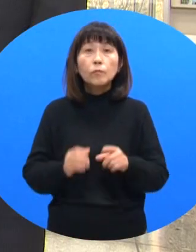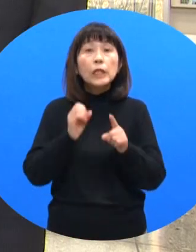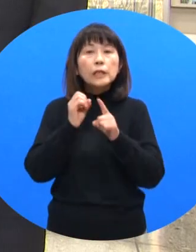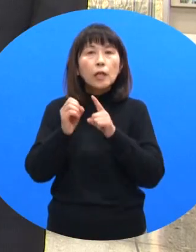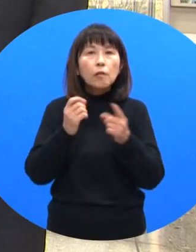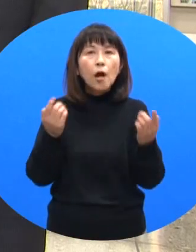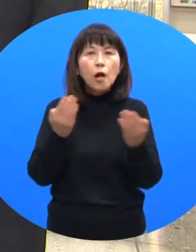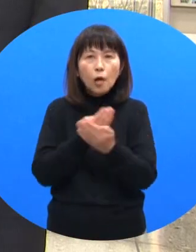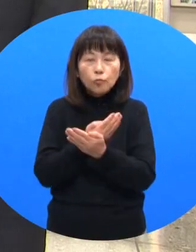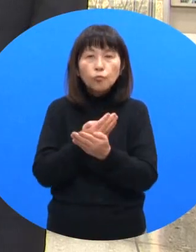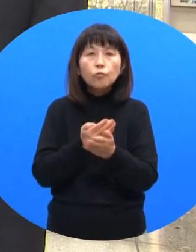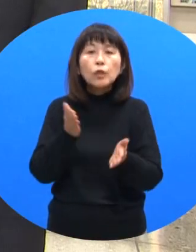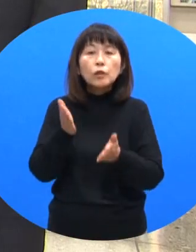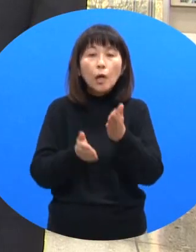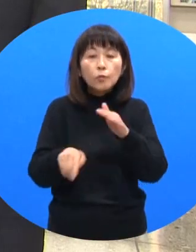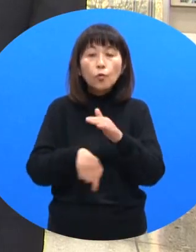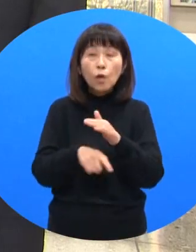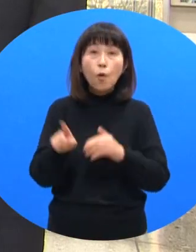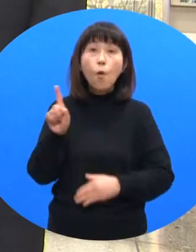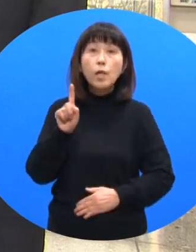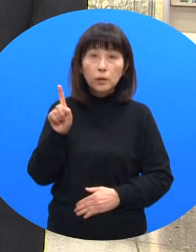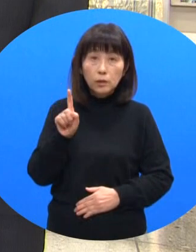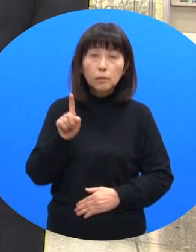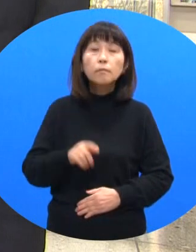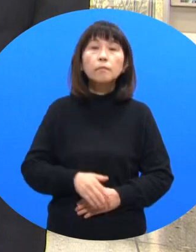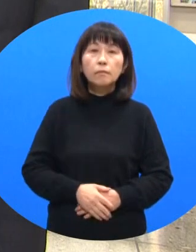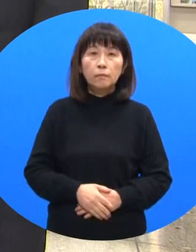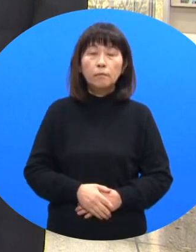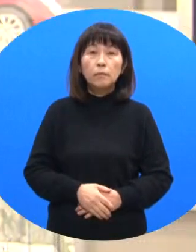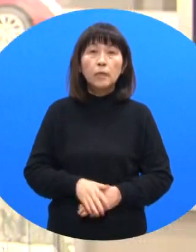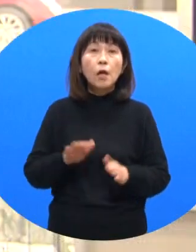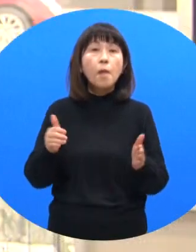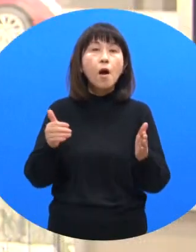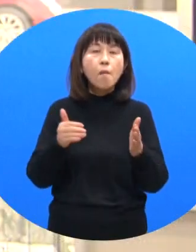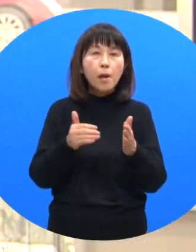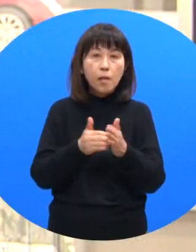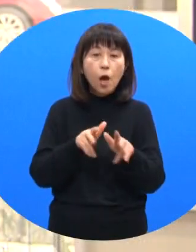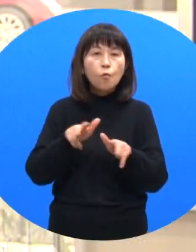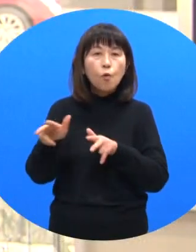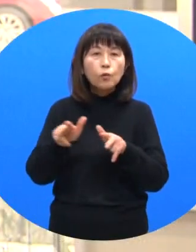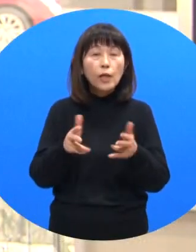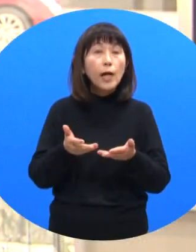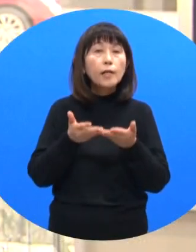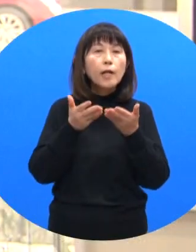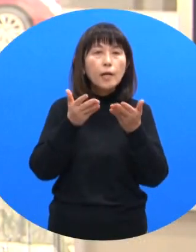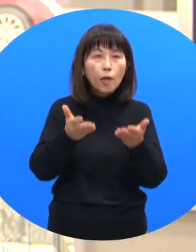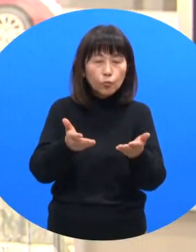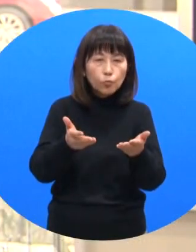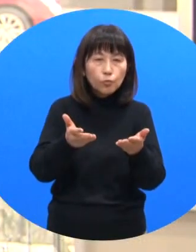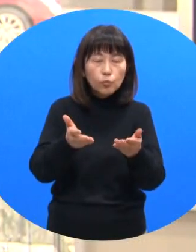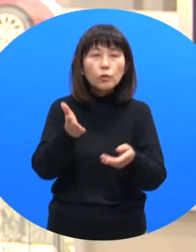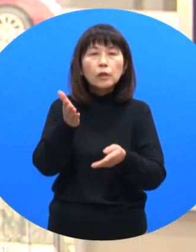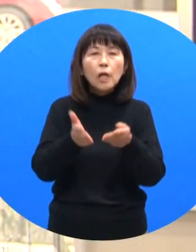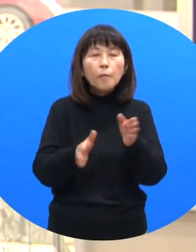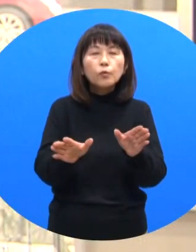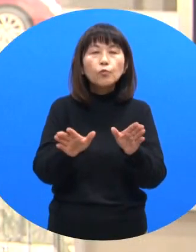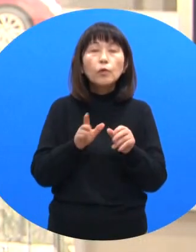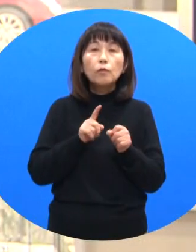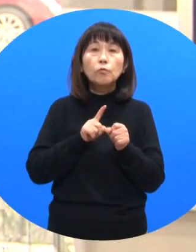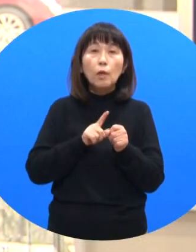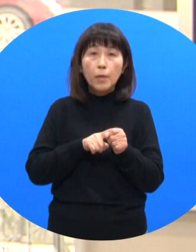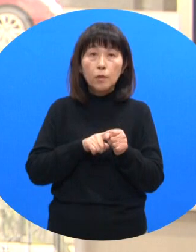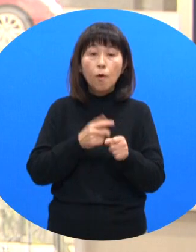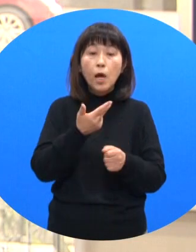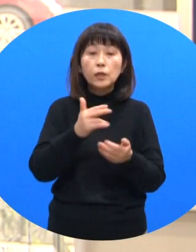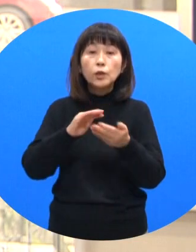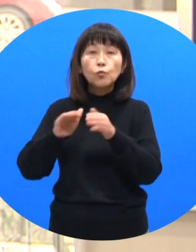どのようなサービスがデジタル化されるんですか？ はい、これまで行政が提供するさまざまなサービスを受ける